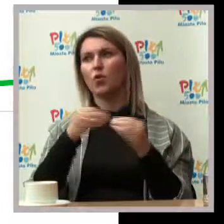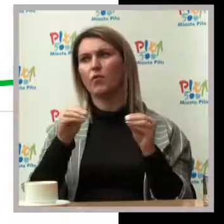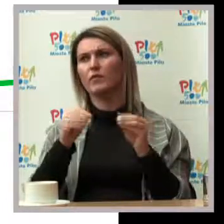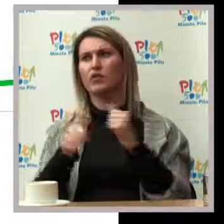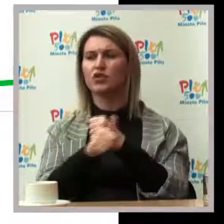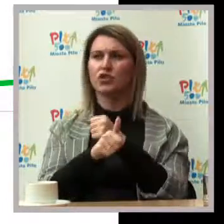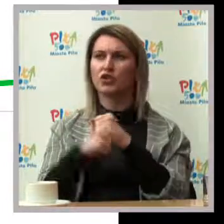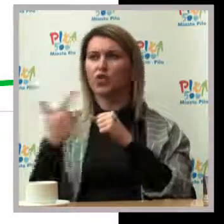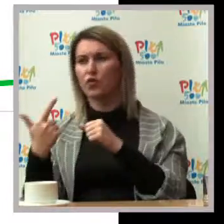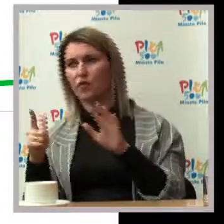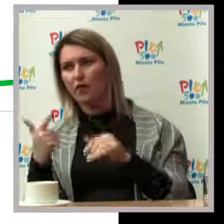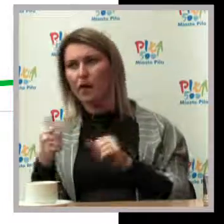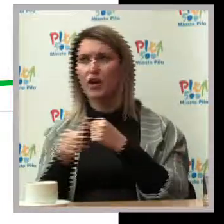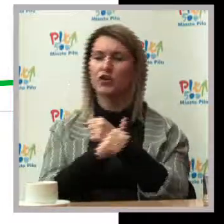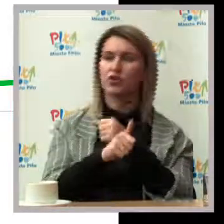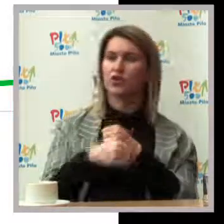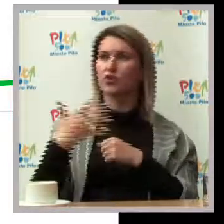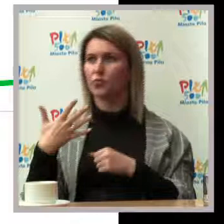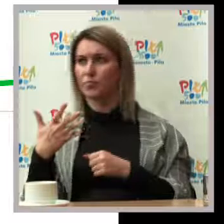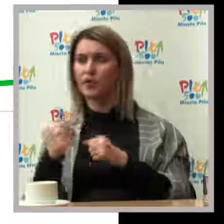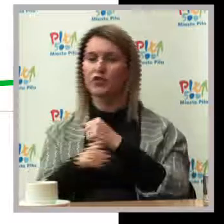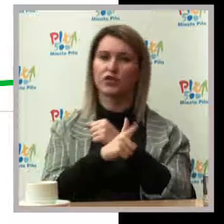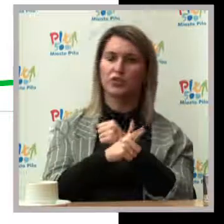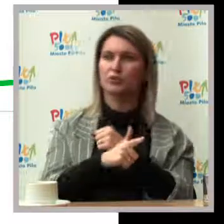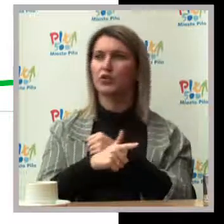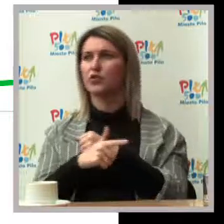65, w 2017 70 milionów,